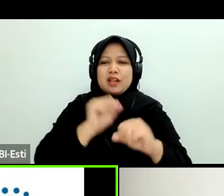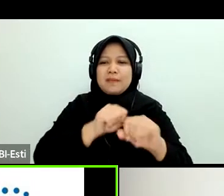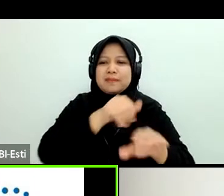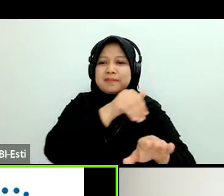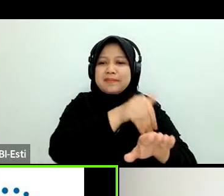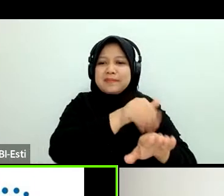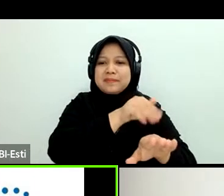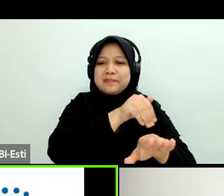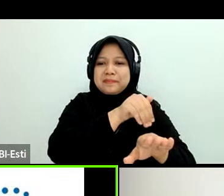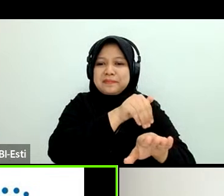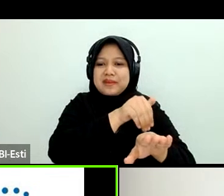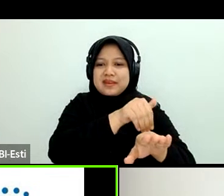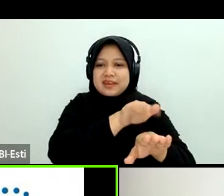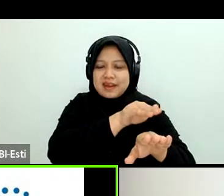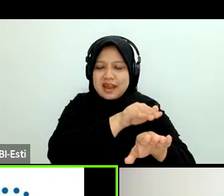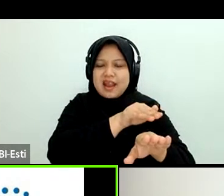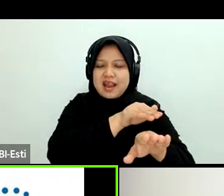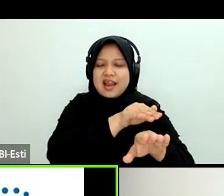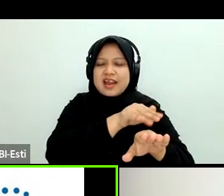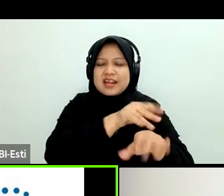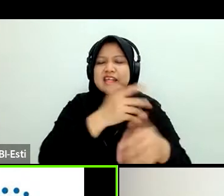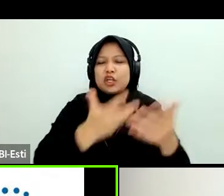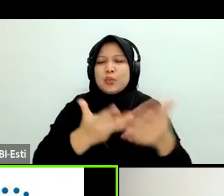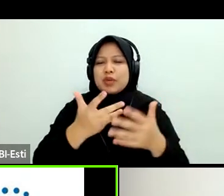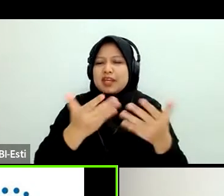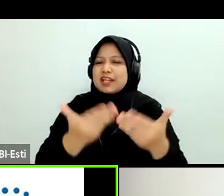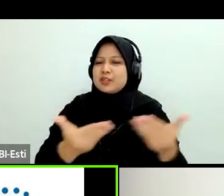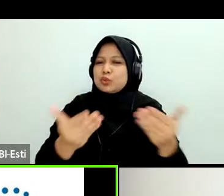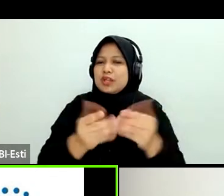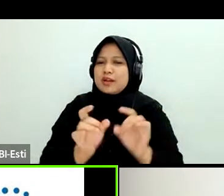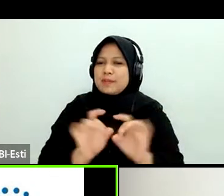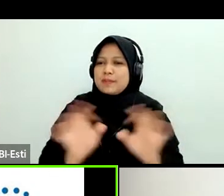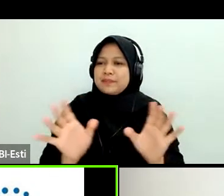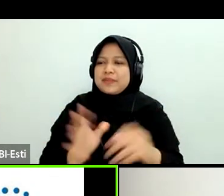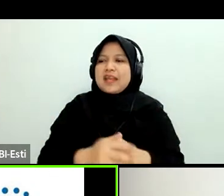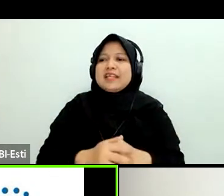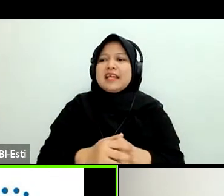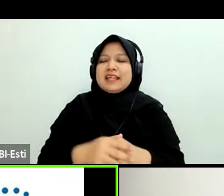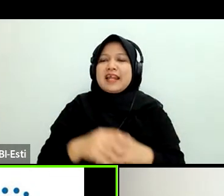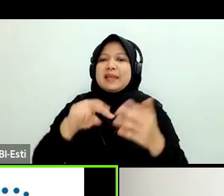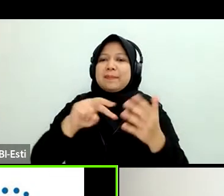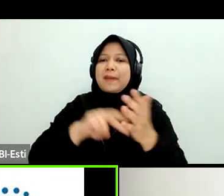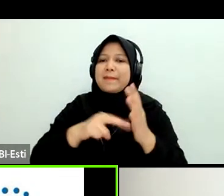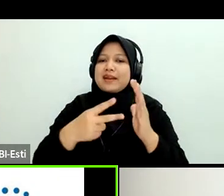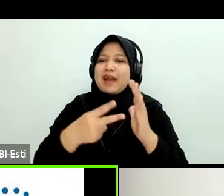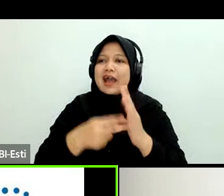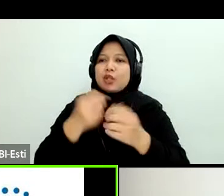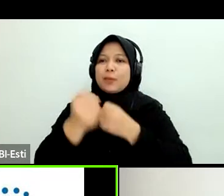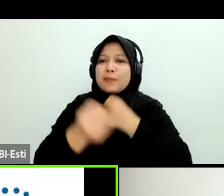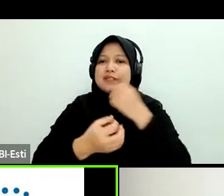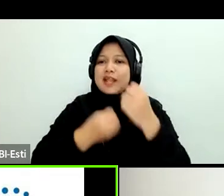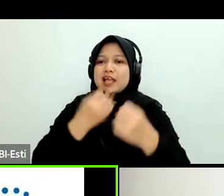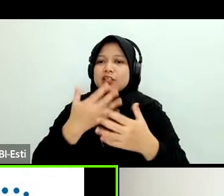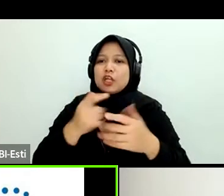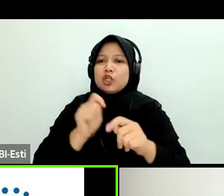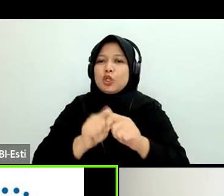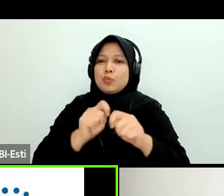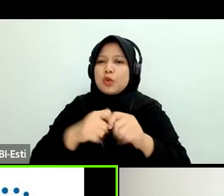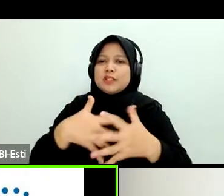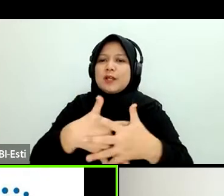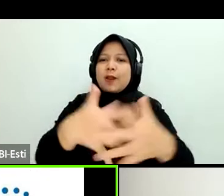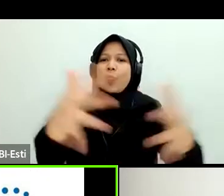kebebasan untuk memaknai yaitu tidak boleh seluas-luasnya karena hukum itu